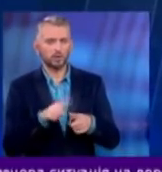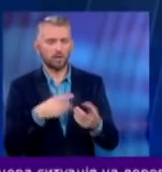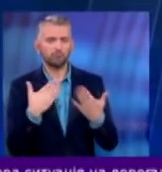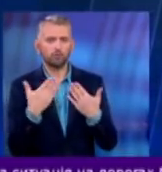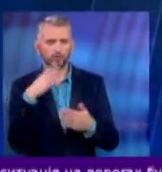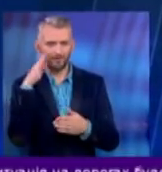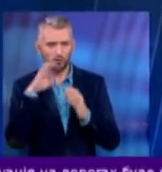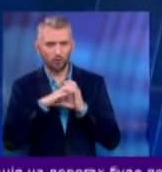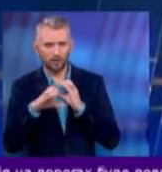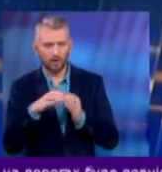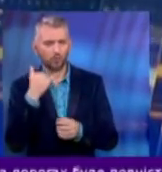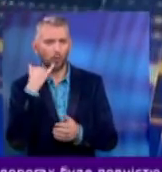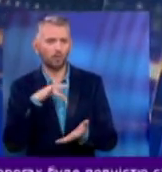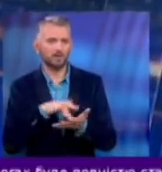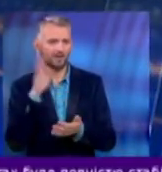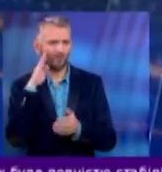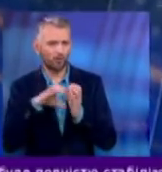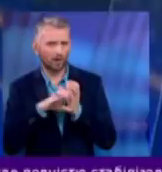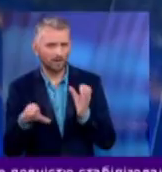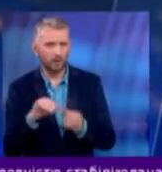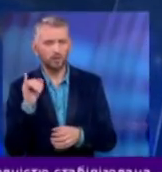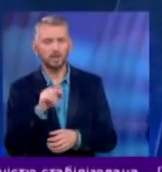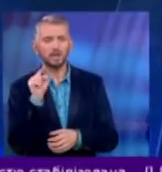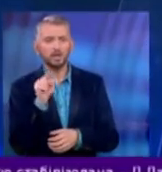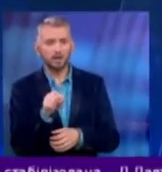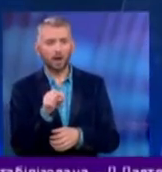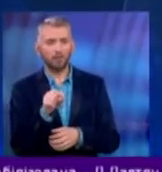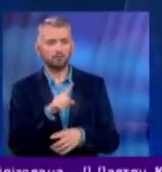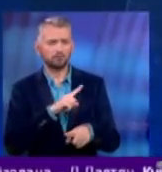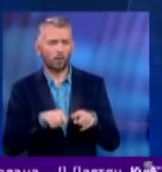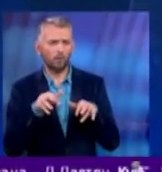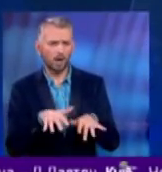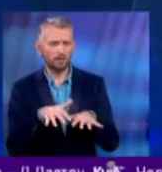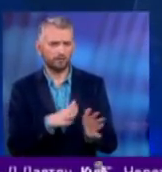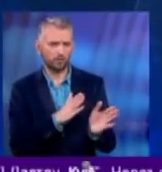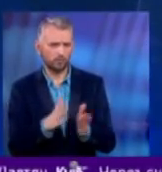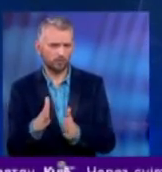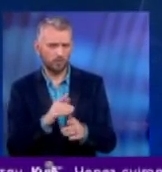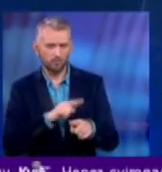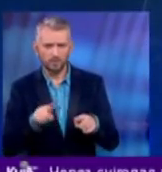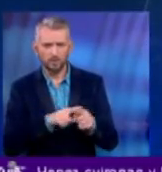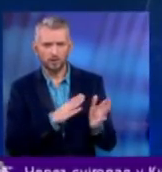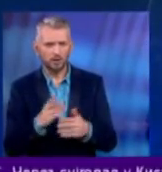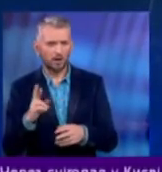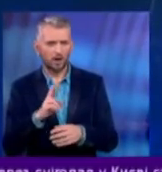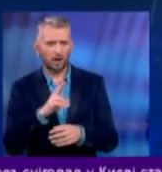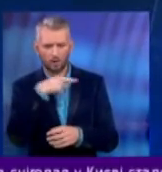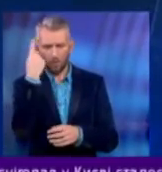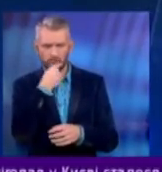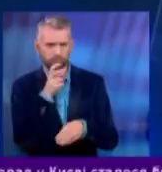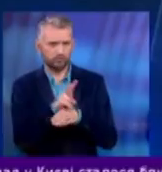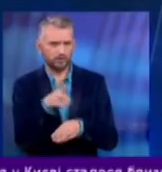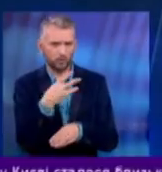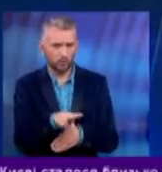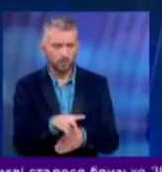стосується водоканалу, до кол-центру водоканалу, і там в оперативному режимі без особистого фізичного прийому можна